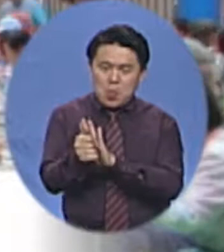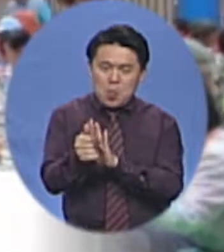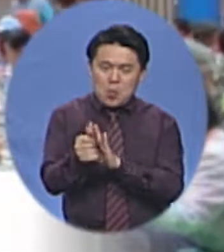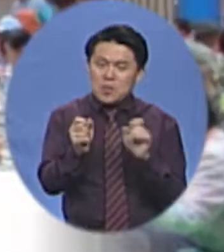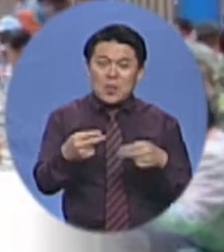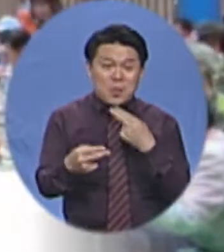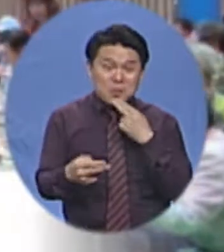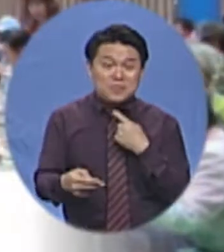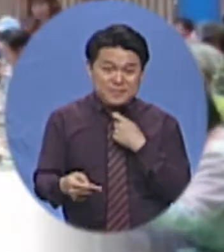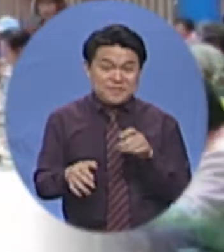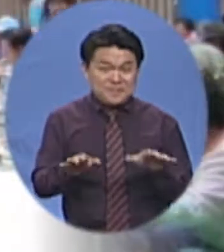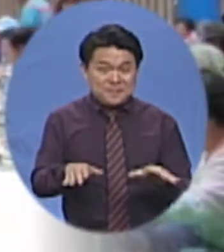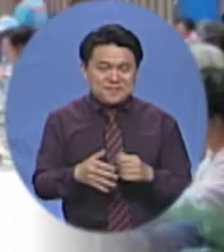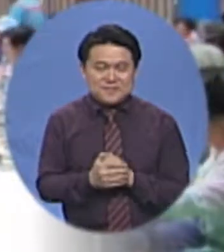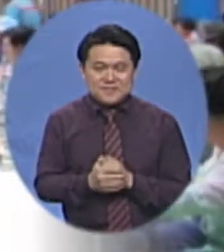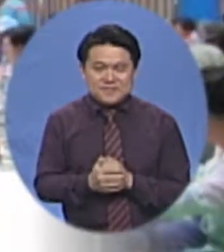그